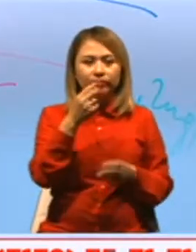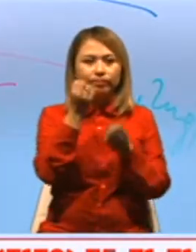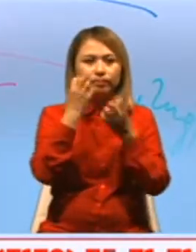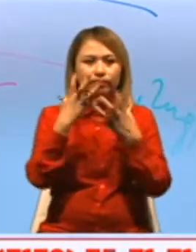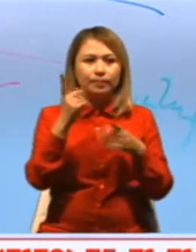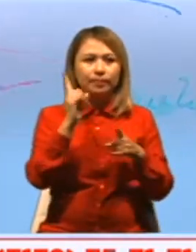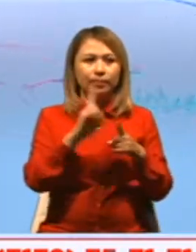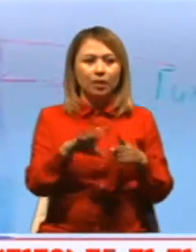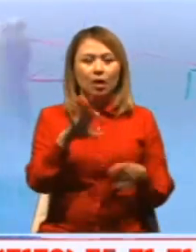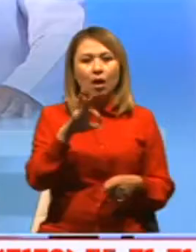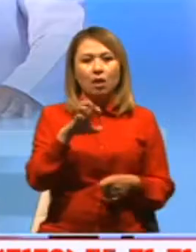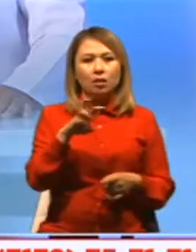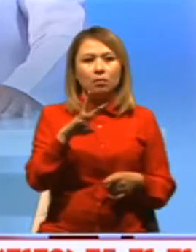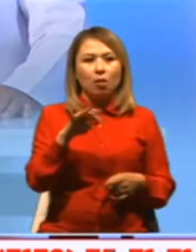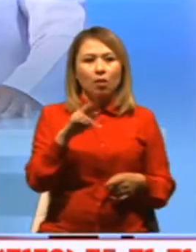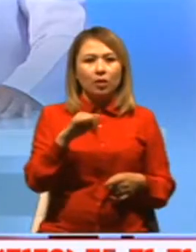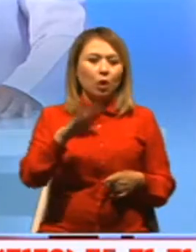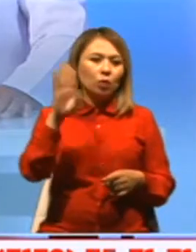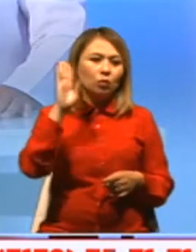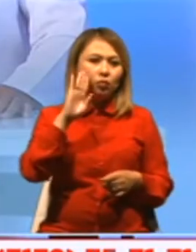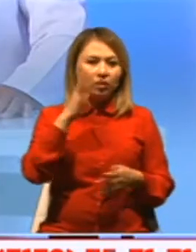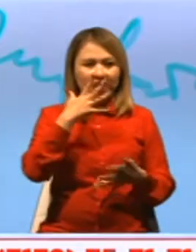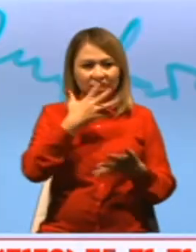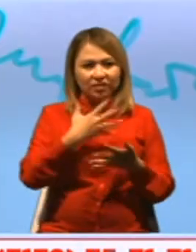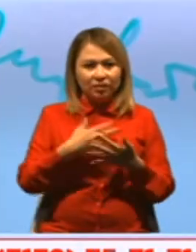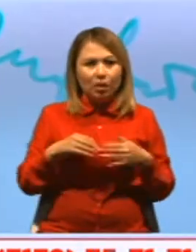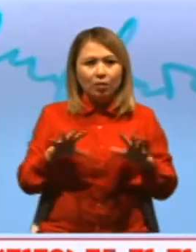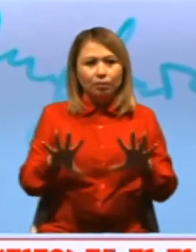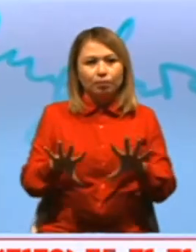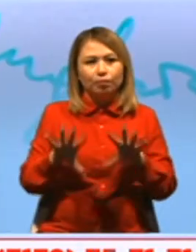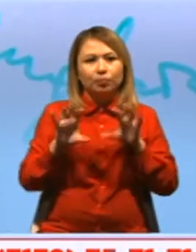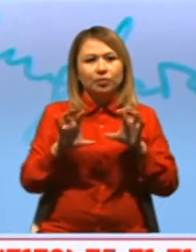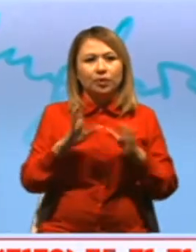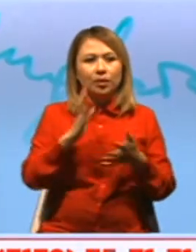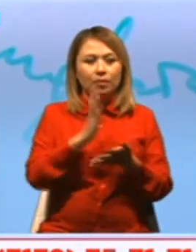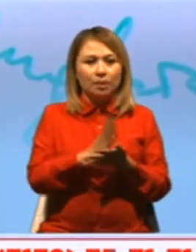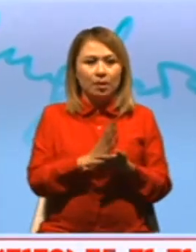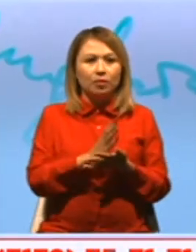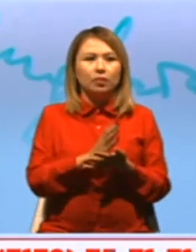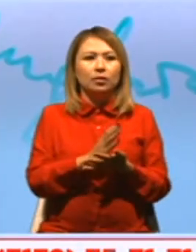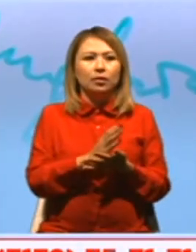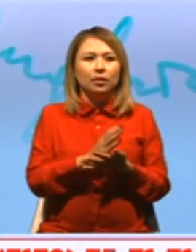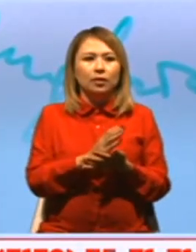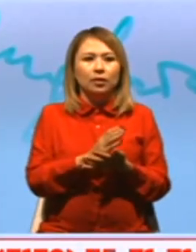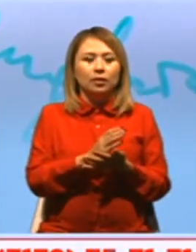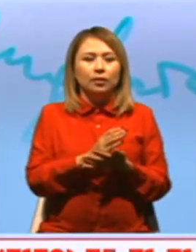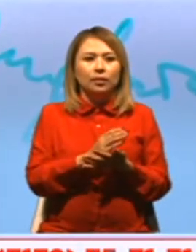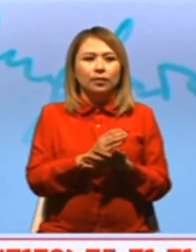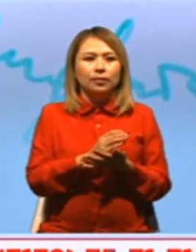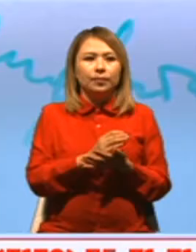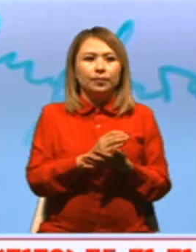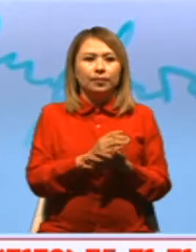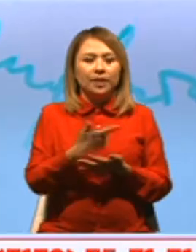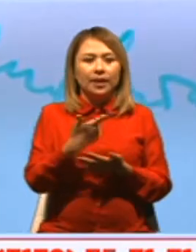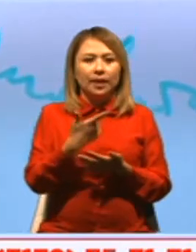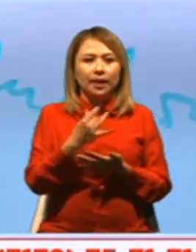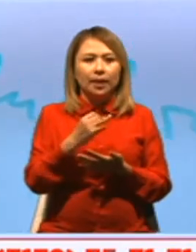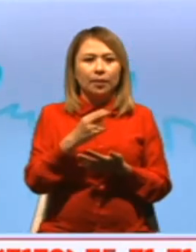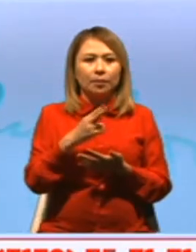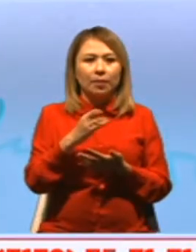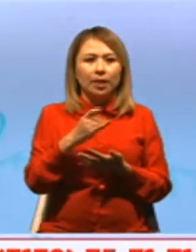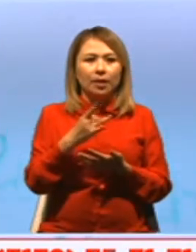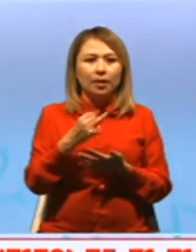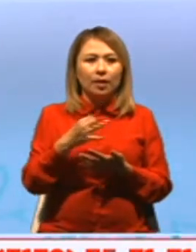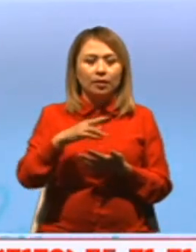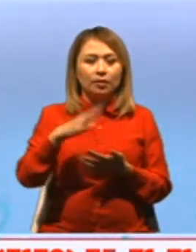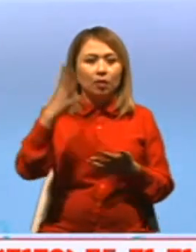Ал осмотикалық қысым деген суды өзіне тартатын несі бар, қасиеті бар қысымның, осы қысымның. Яғни гипергидратация. Біз